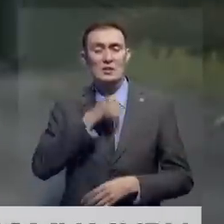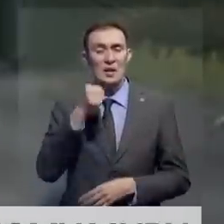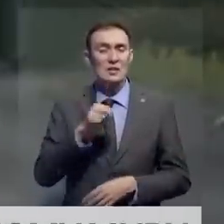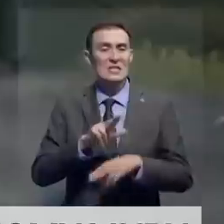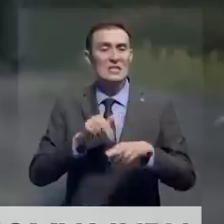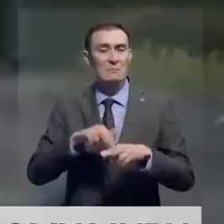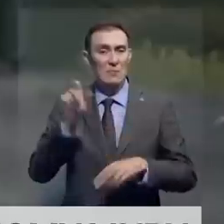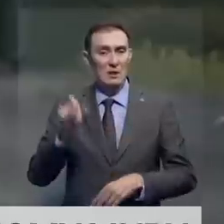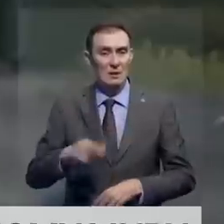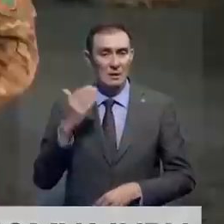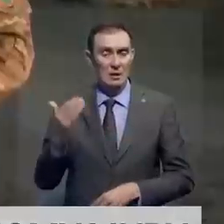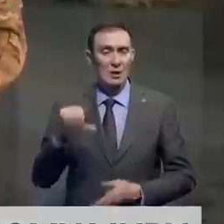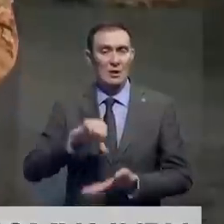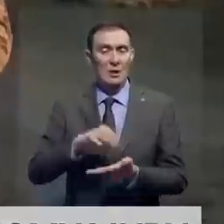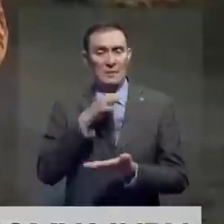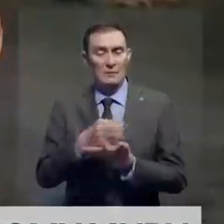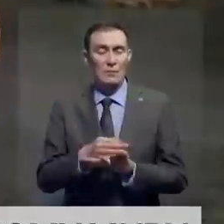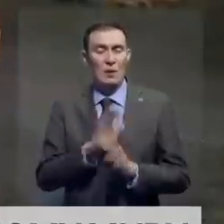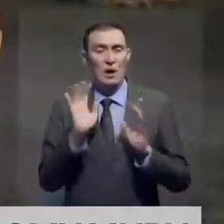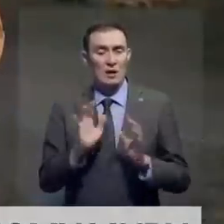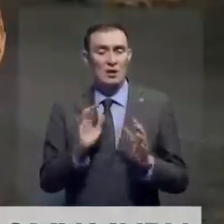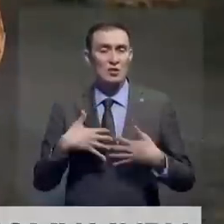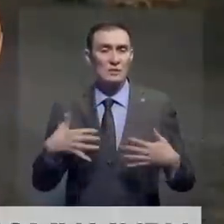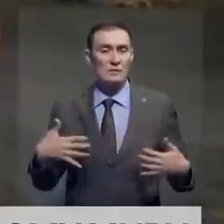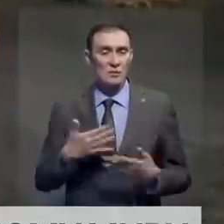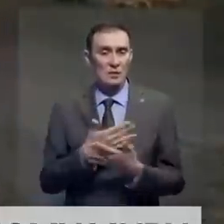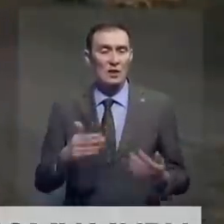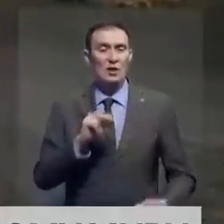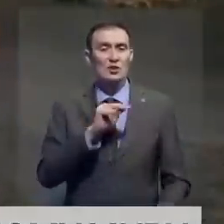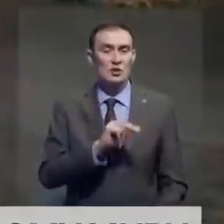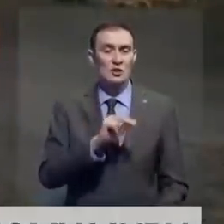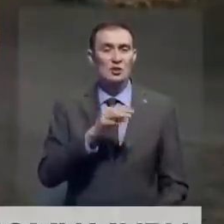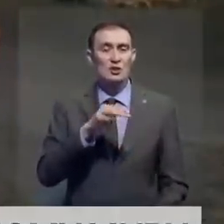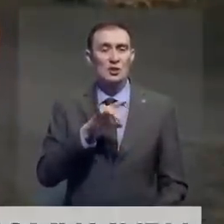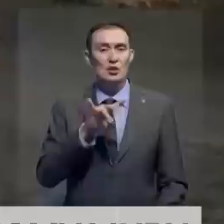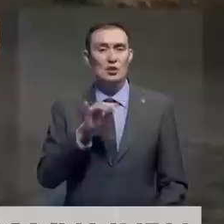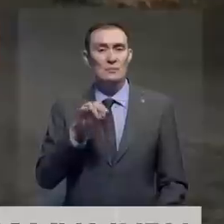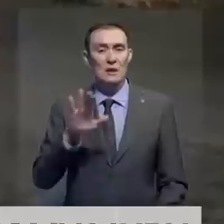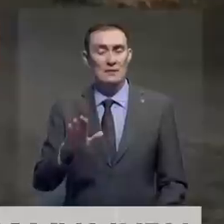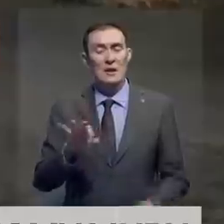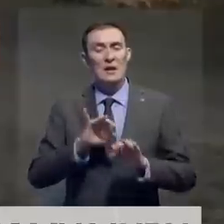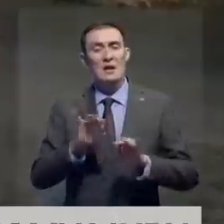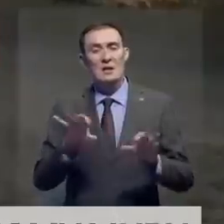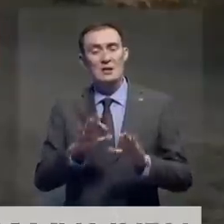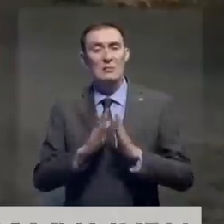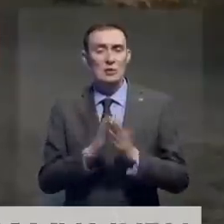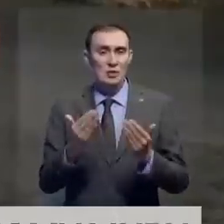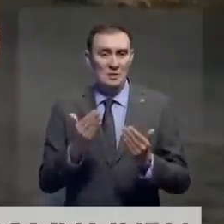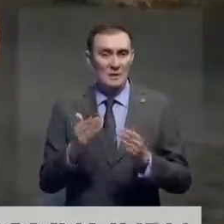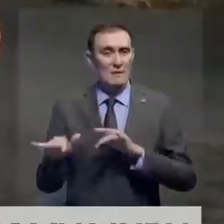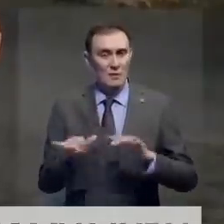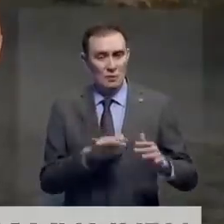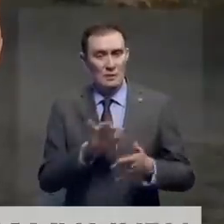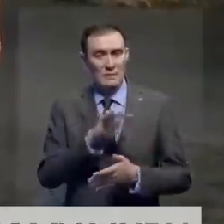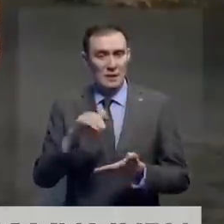инспектор по охране животного мира охотвором чингистые шпаев а Чингис биксус Расскажите уже ведётся